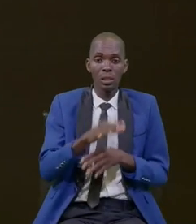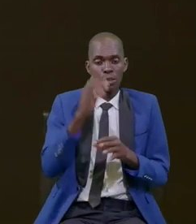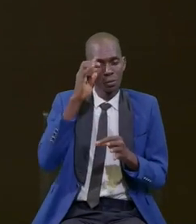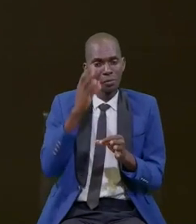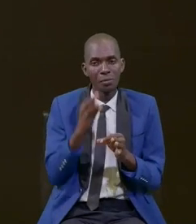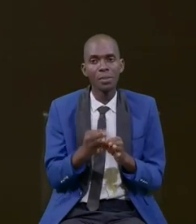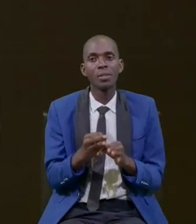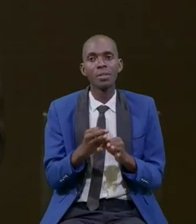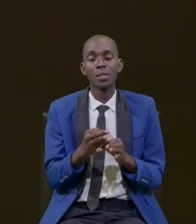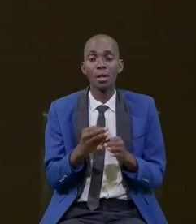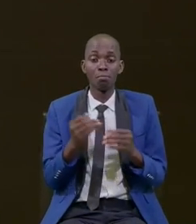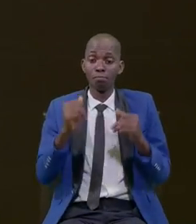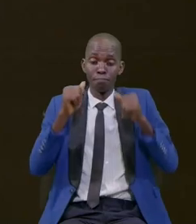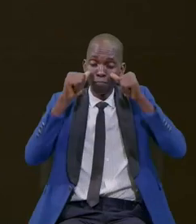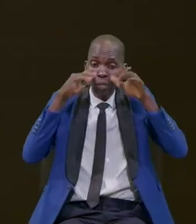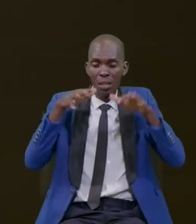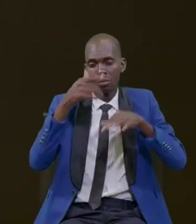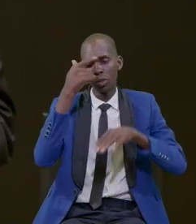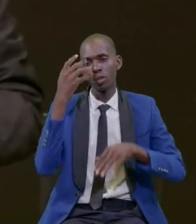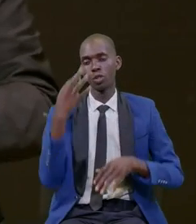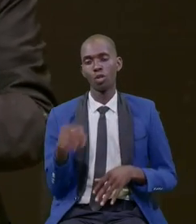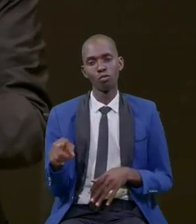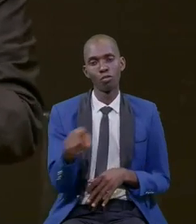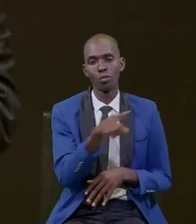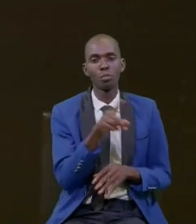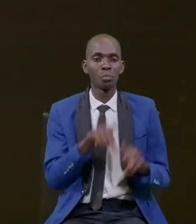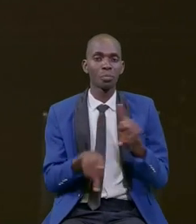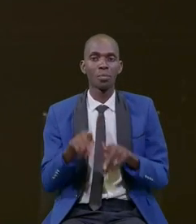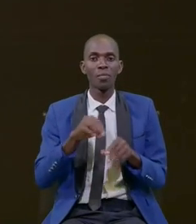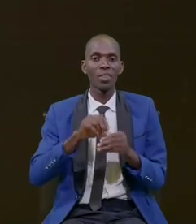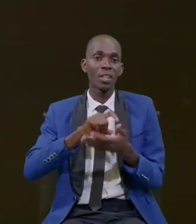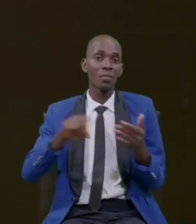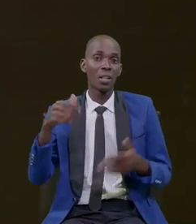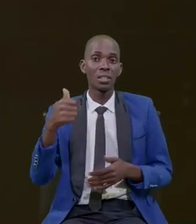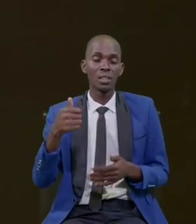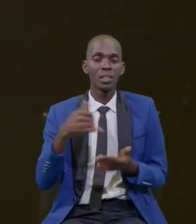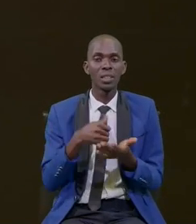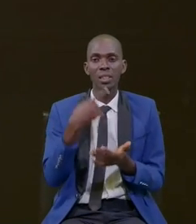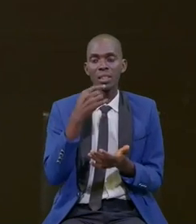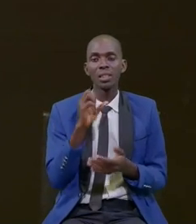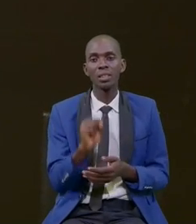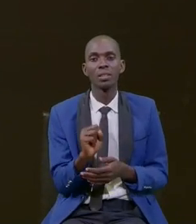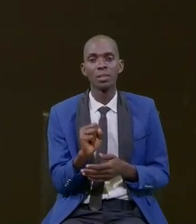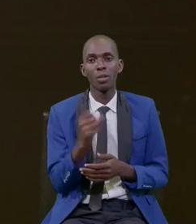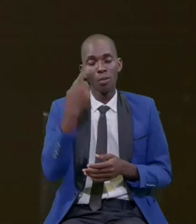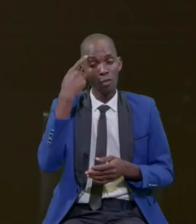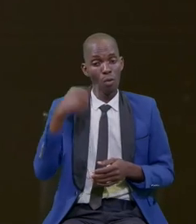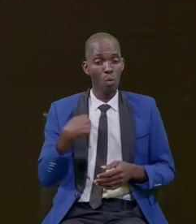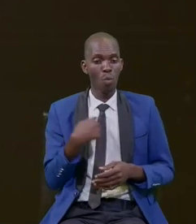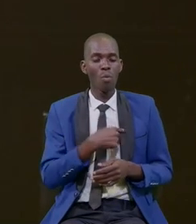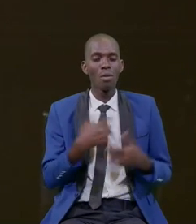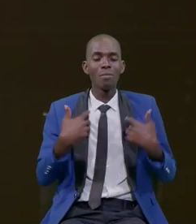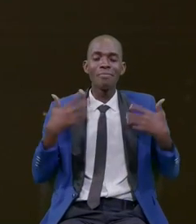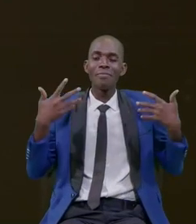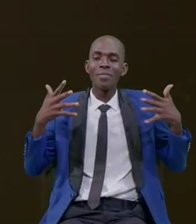devant vous. Voilà le verset 10. Le verset 10 nous dit, car nous avons